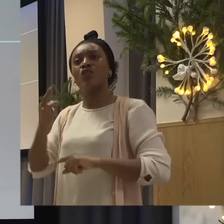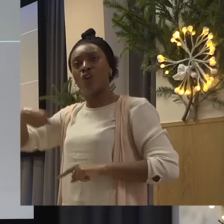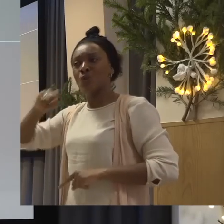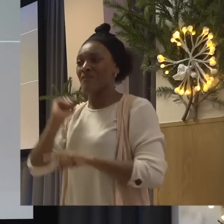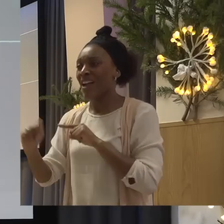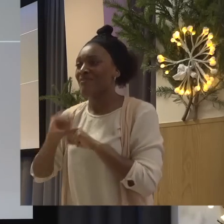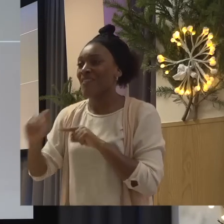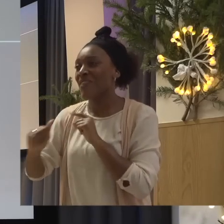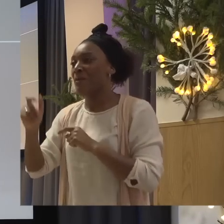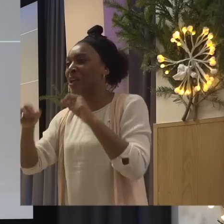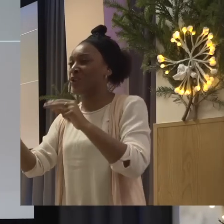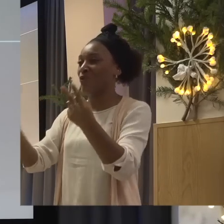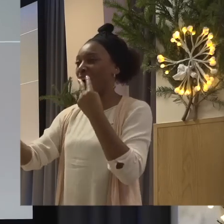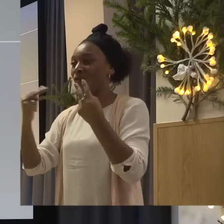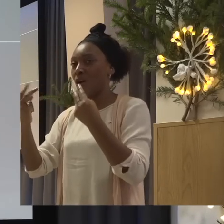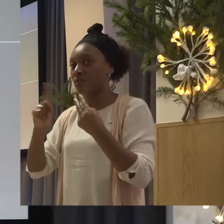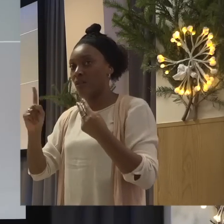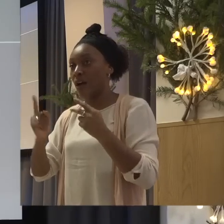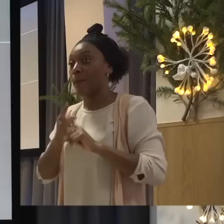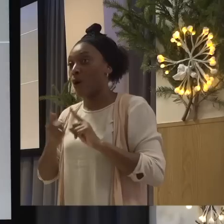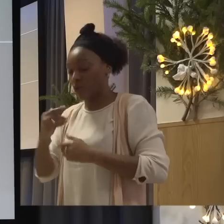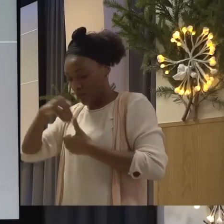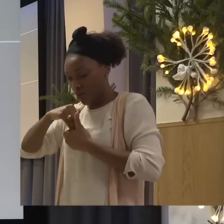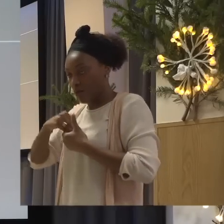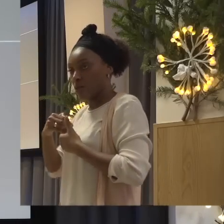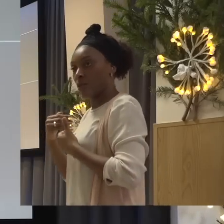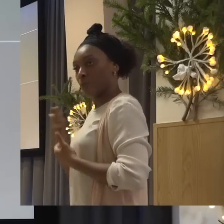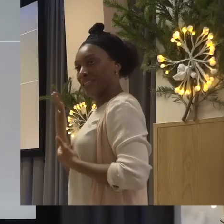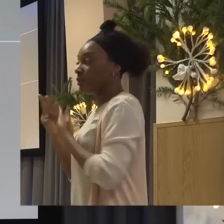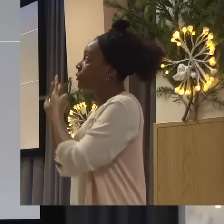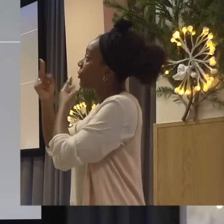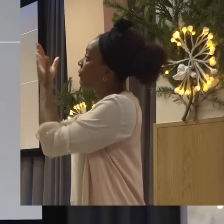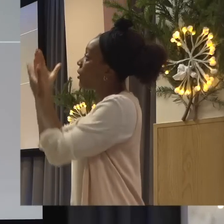que les autres le voient, mais ce que nous sommes devant celui qui nous a appelés.